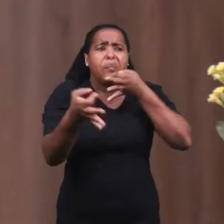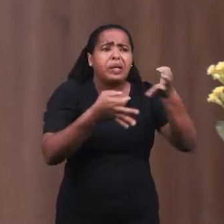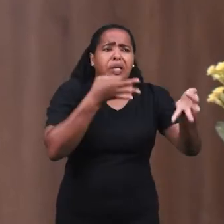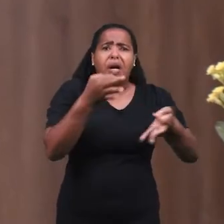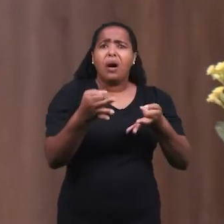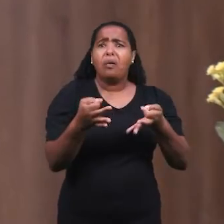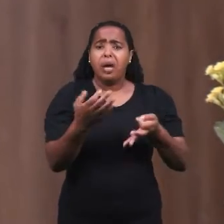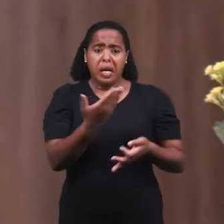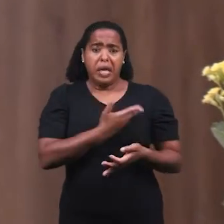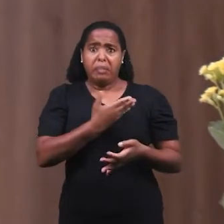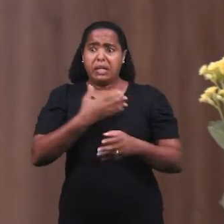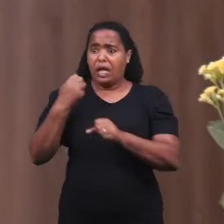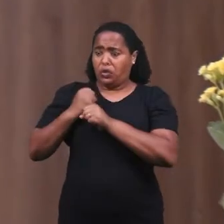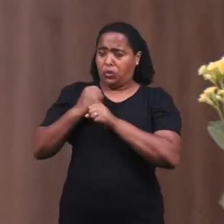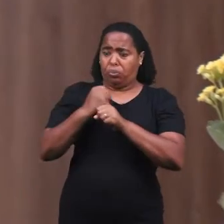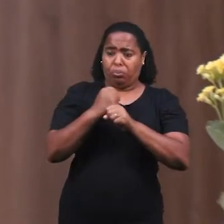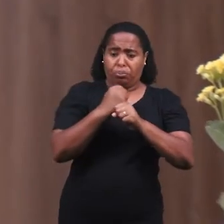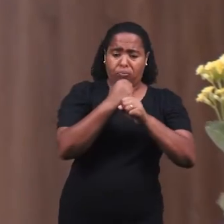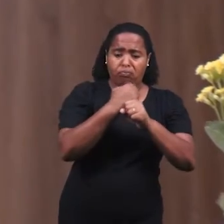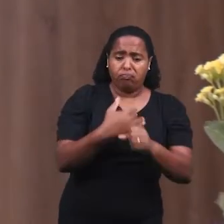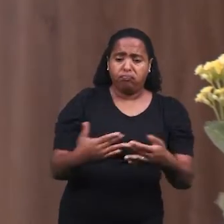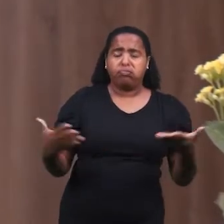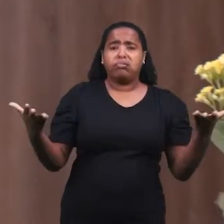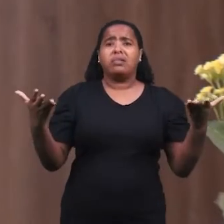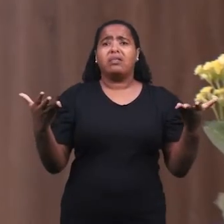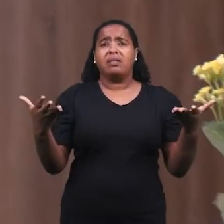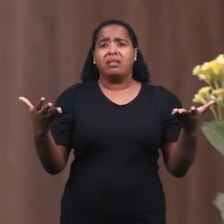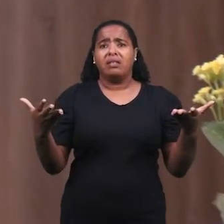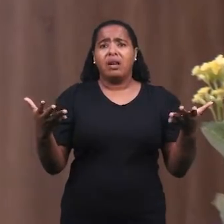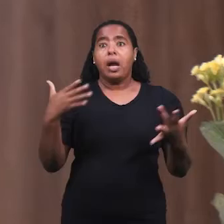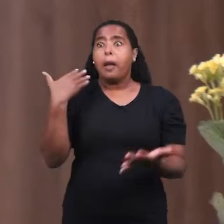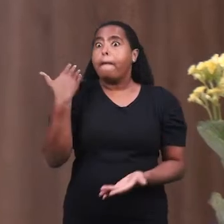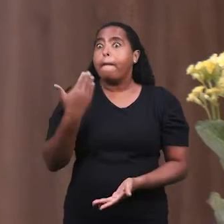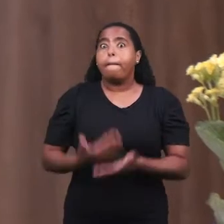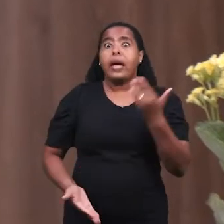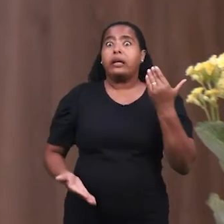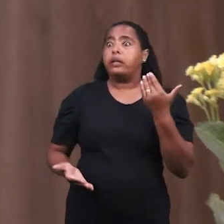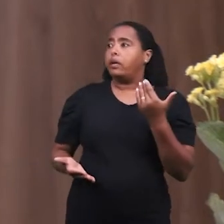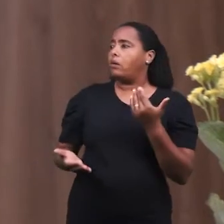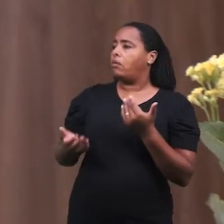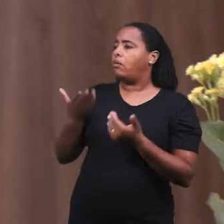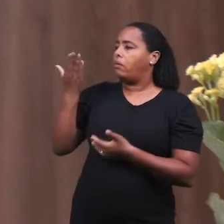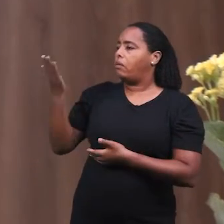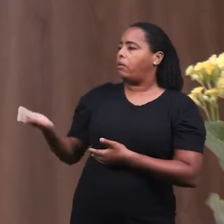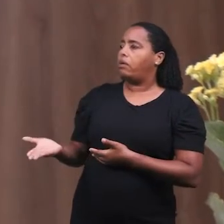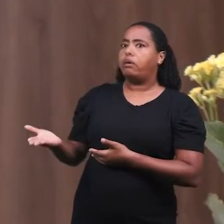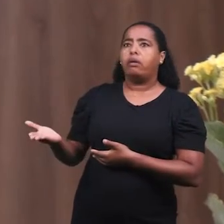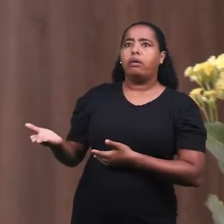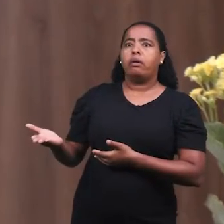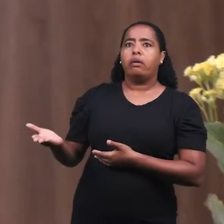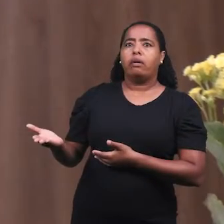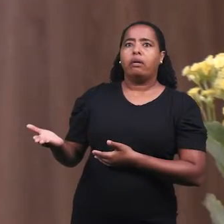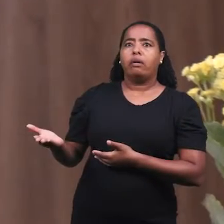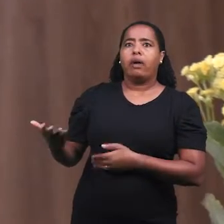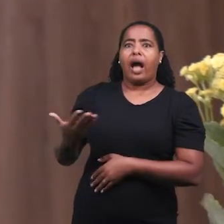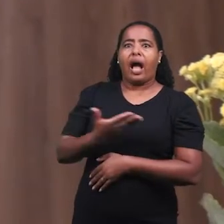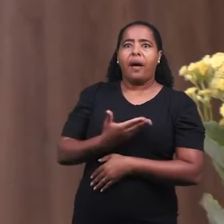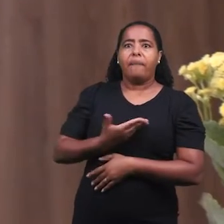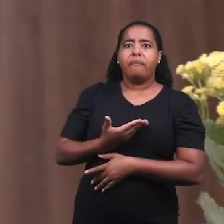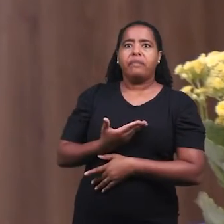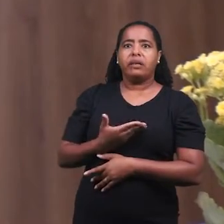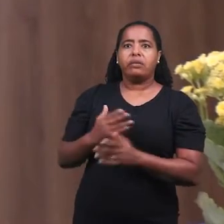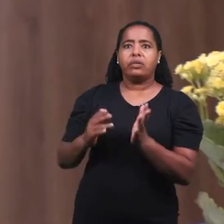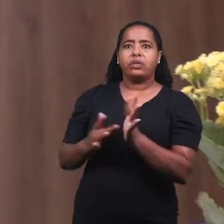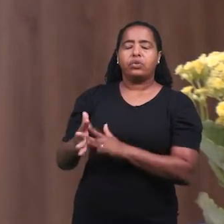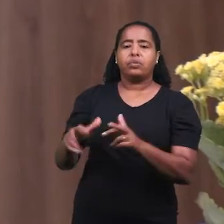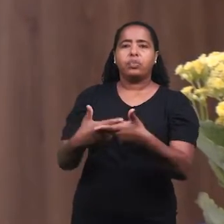мнения какого-то, годы дружбы вдруг рассыпаются. И мы видим сегодня, что